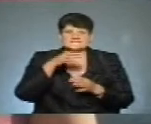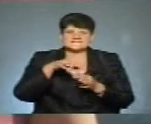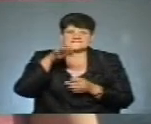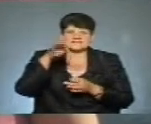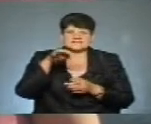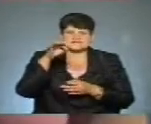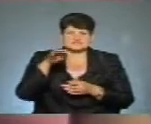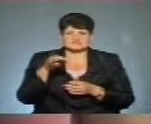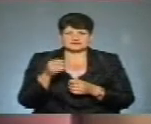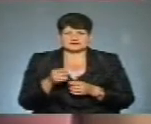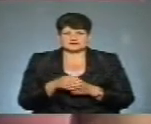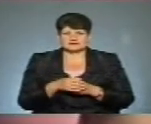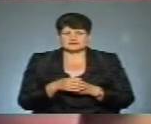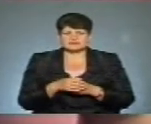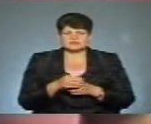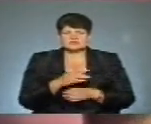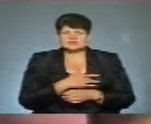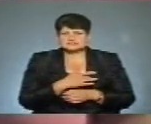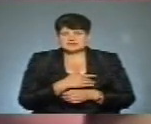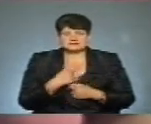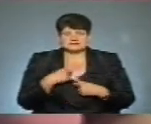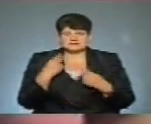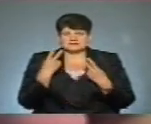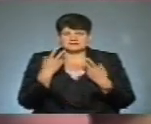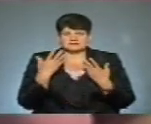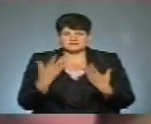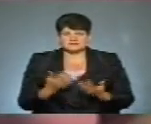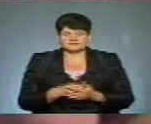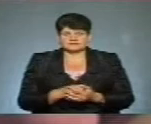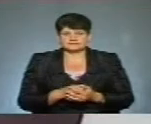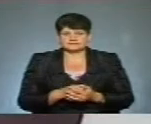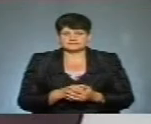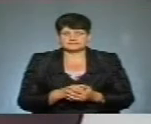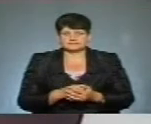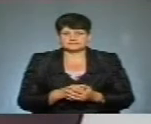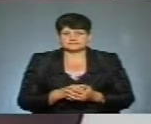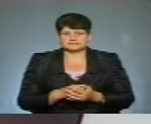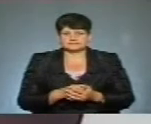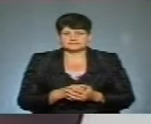Він висів на тому заборі. Ну, він чи серце, не знаємо нічого, причини того і далі, не знаємо.